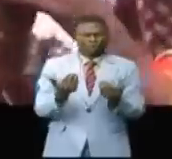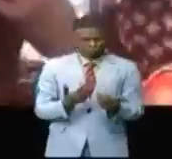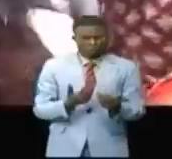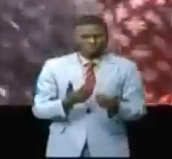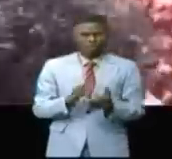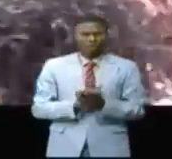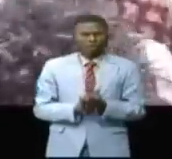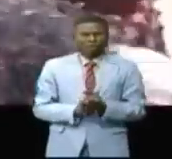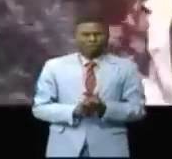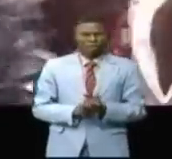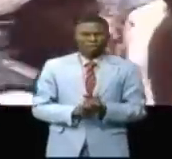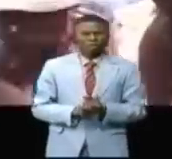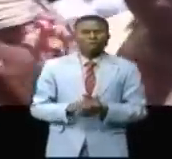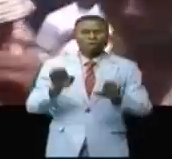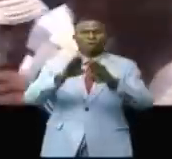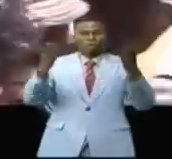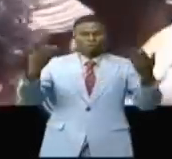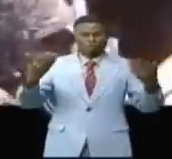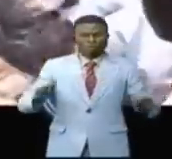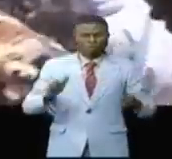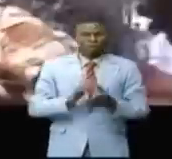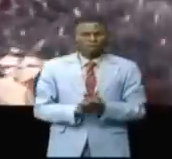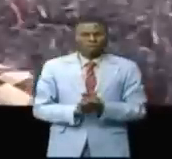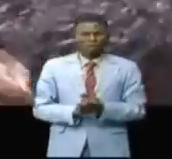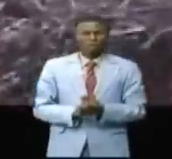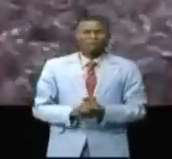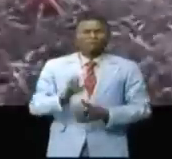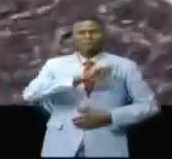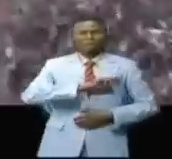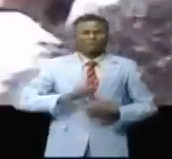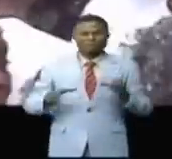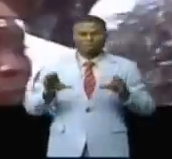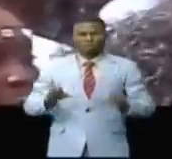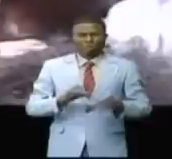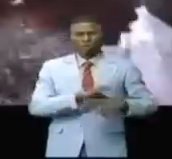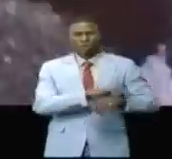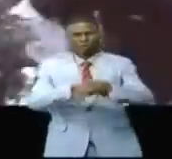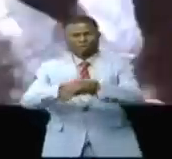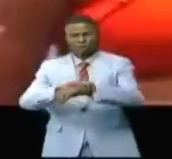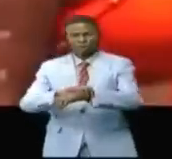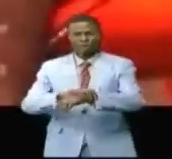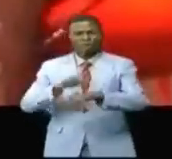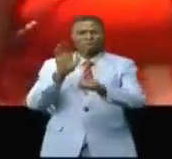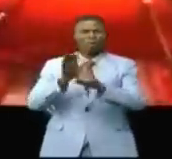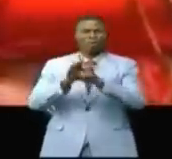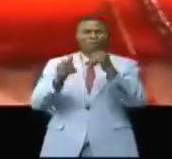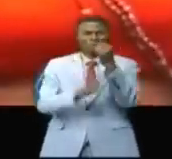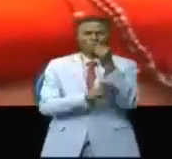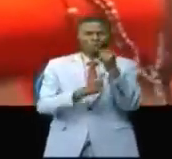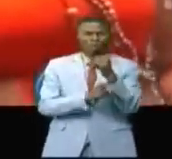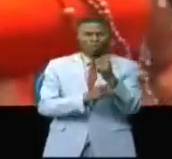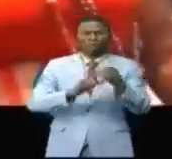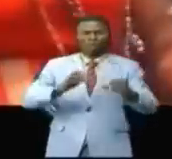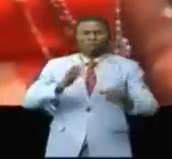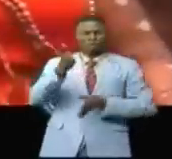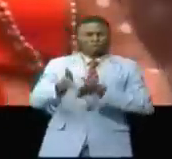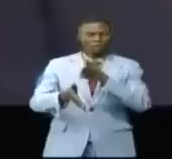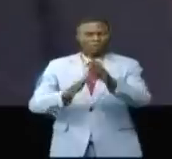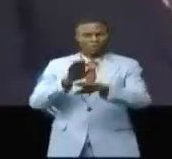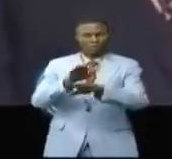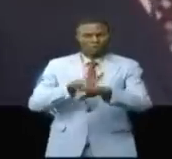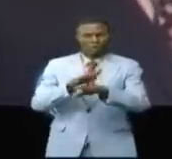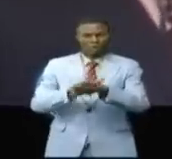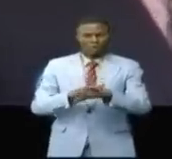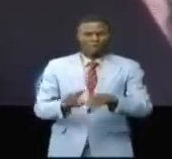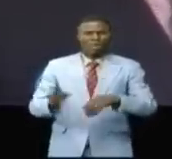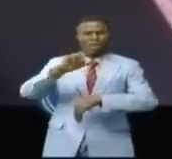juste après cette inauguration s'est dit fier de la rebute démocratique du congo ont dû par une marée humaine a animé à la grande pas du quartier booba il matinée